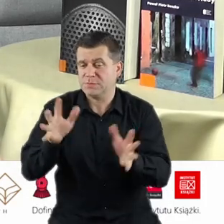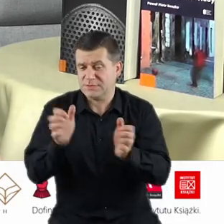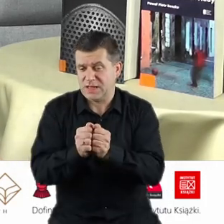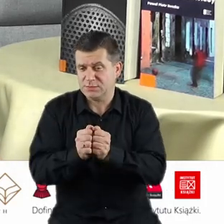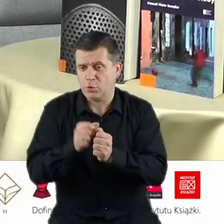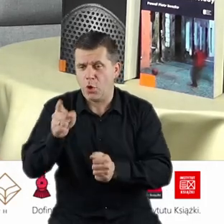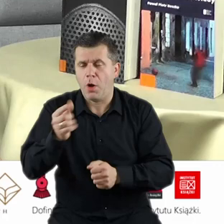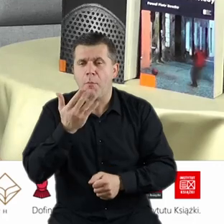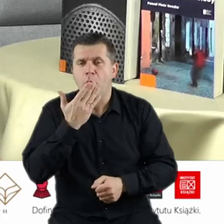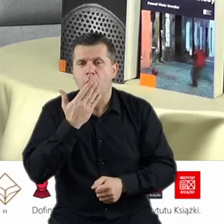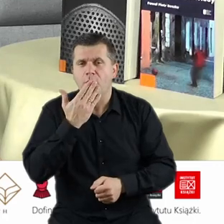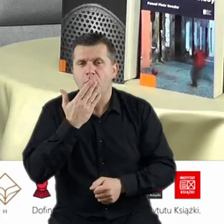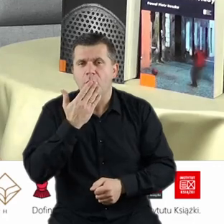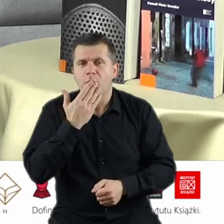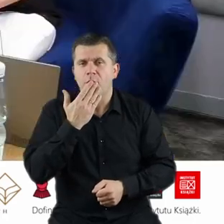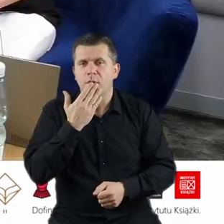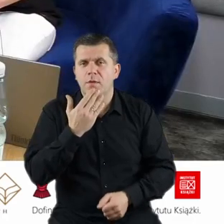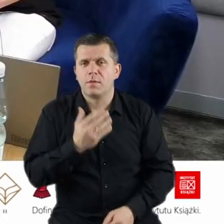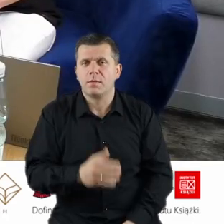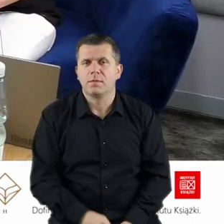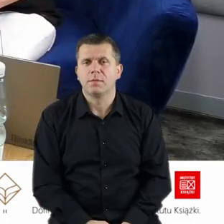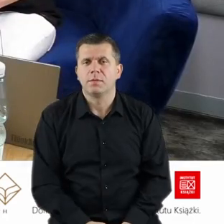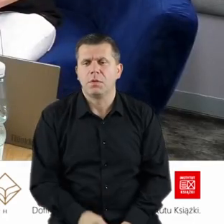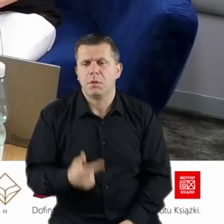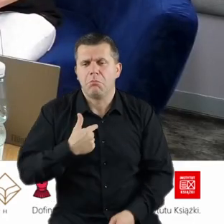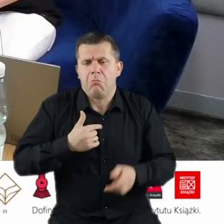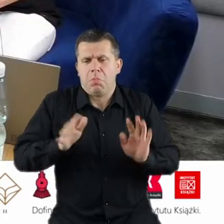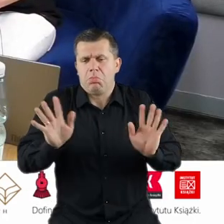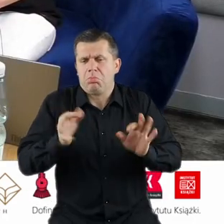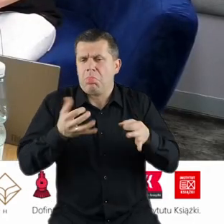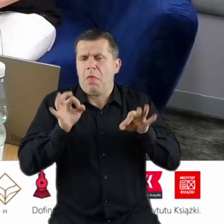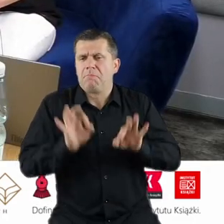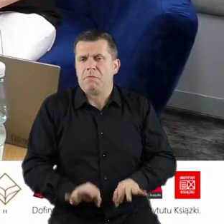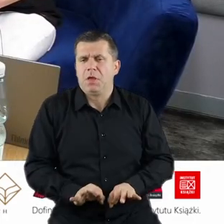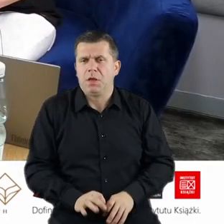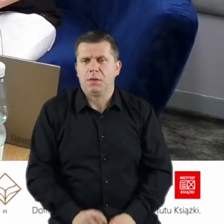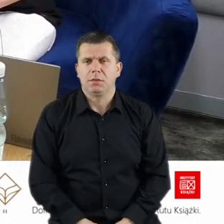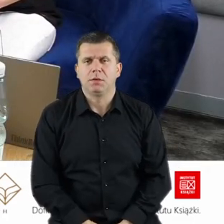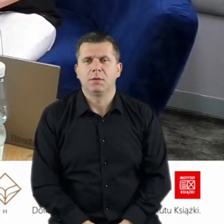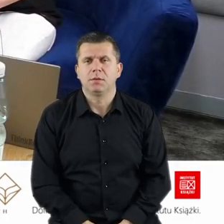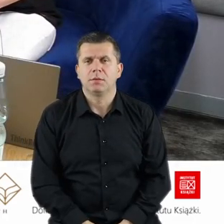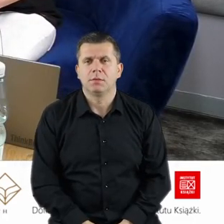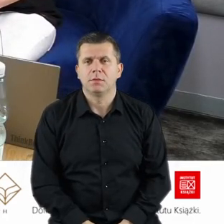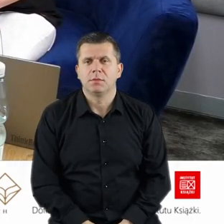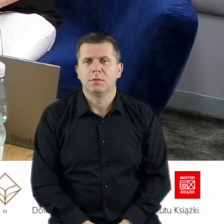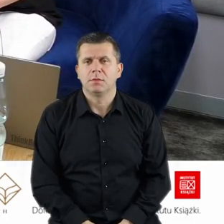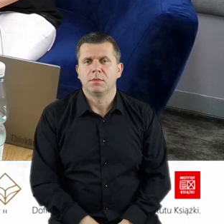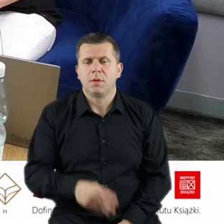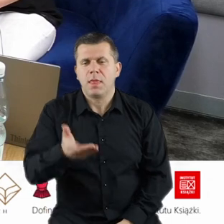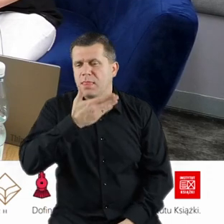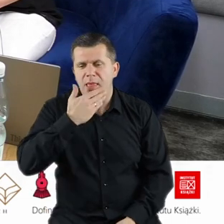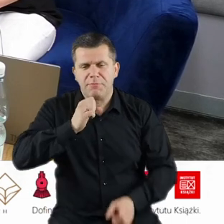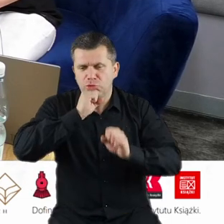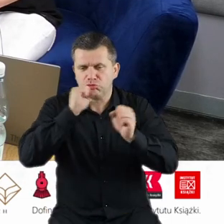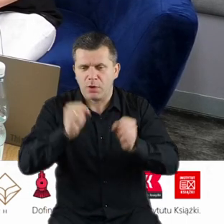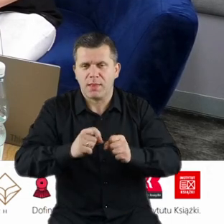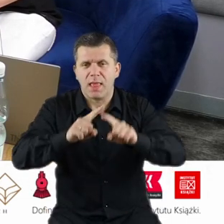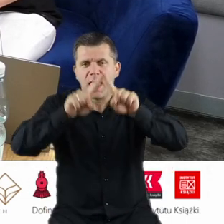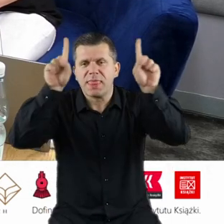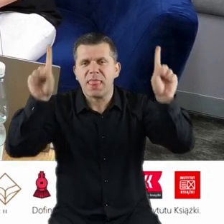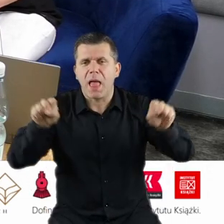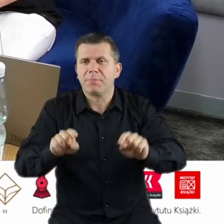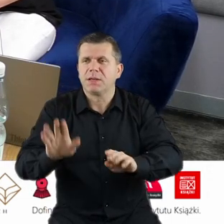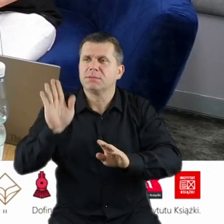osoby zatrzymane podkreślały, że argumentacja przemawiająca za ich niewinnością, że nie było tam